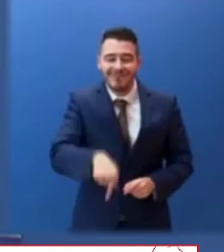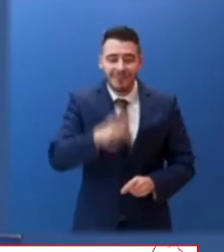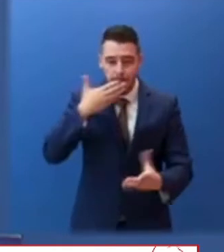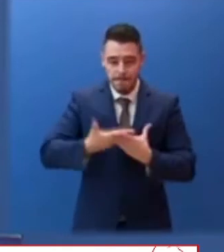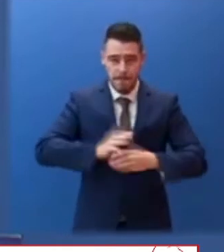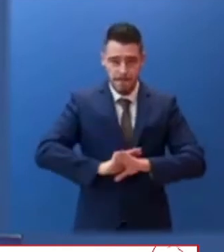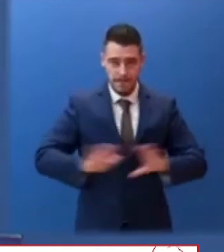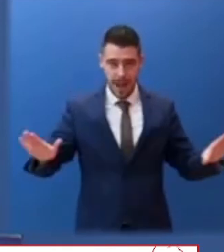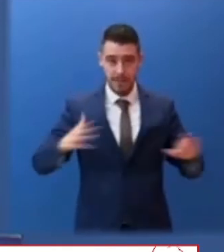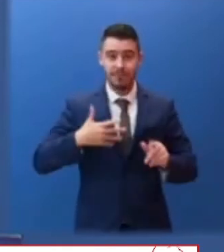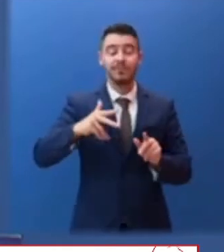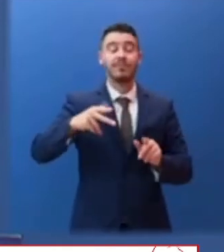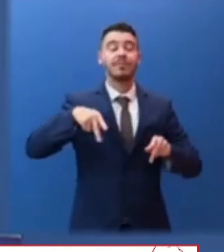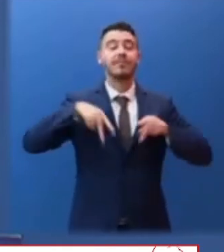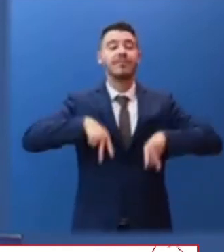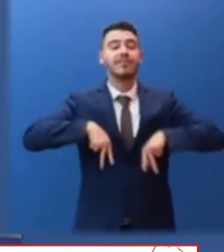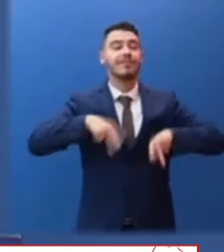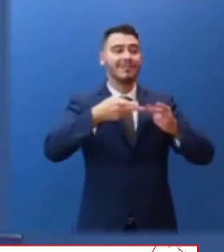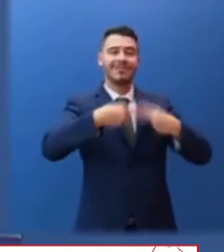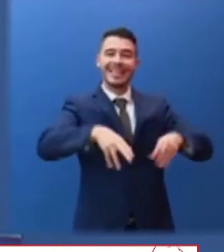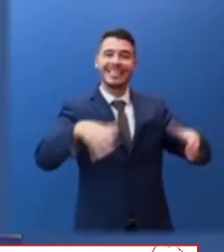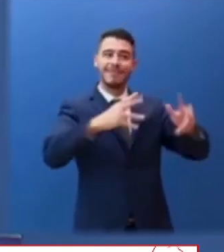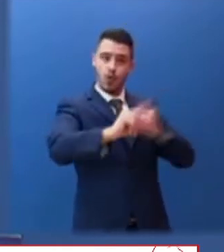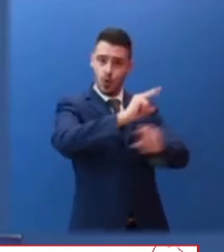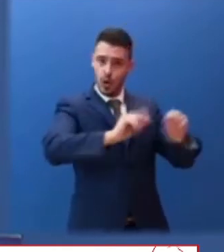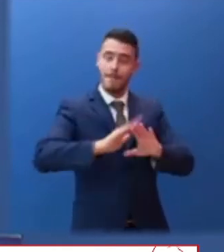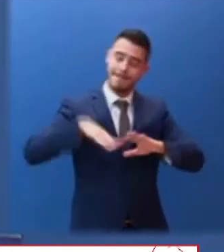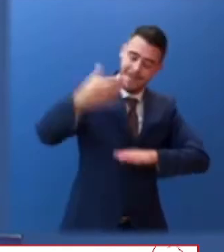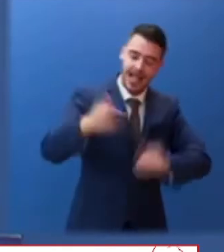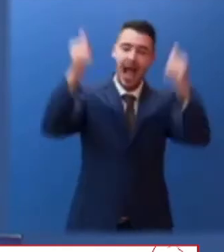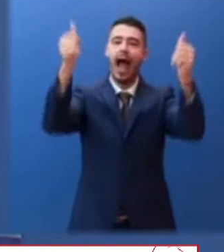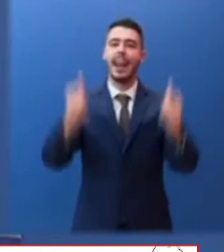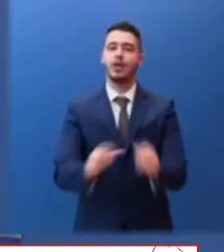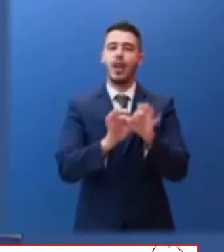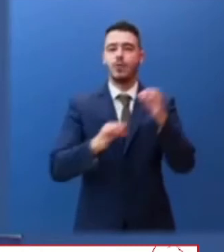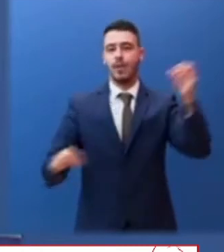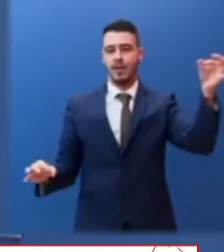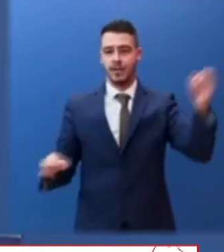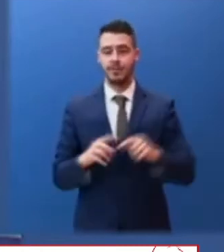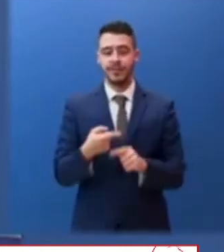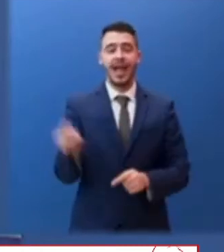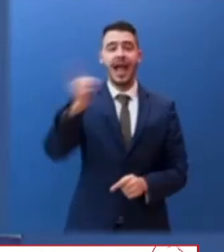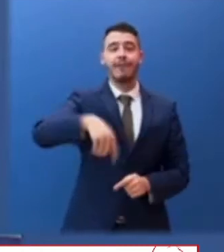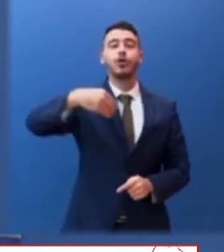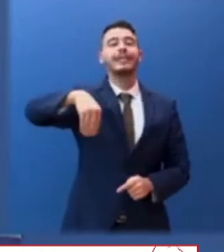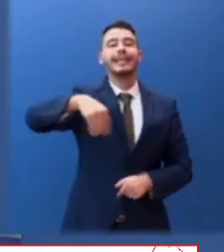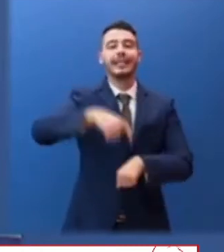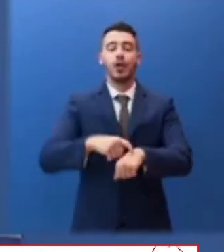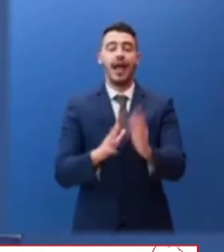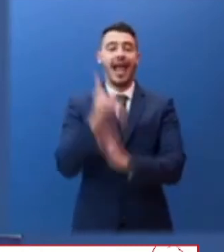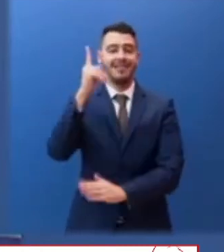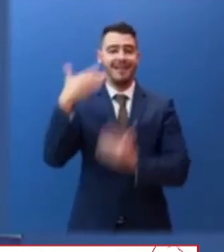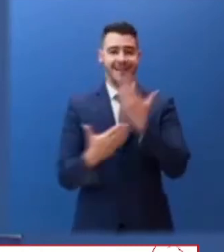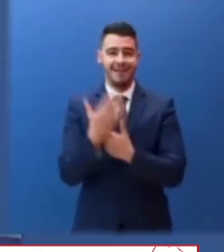και την ολοκλήρωση του Υπουργικού Συμβουλίου, η σχετική αναλυτική ανακοίνωση. Αύριο Τρίτη, και ώρα 11 το πρωί, ο Πρωθυπουργός